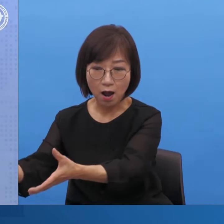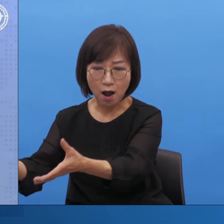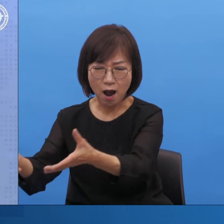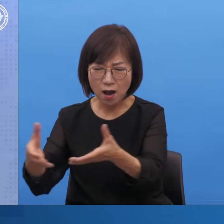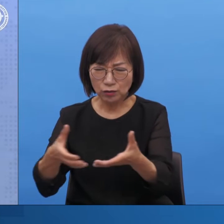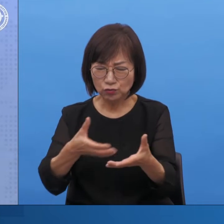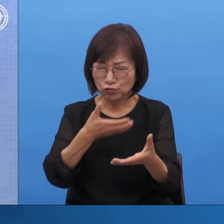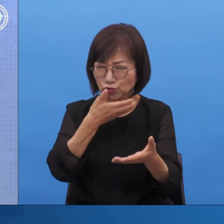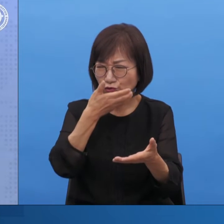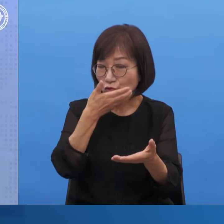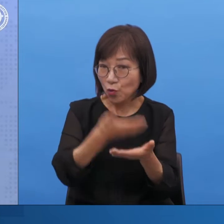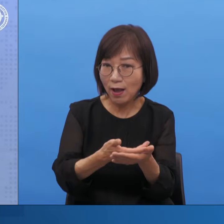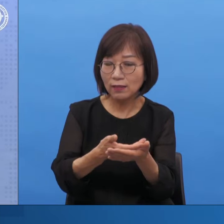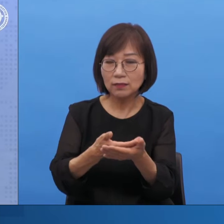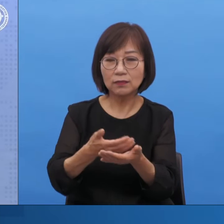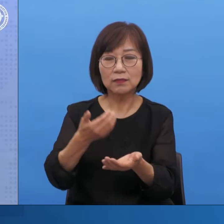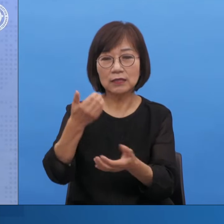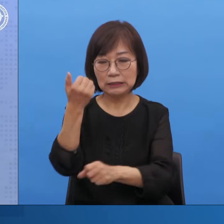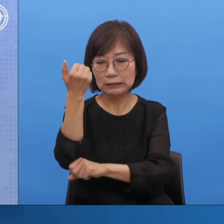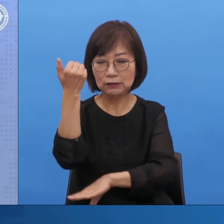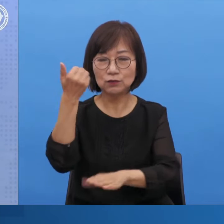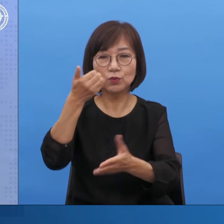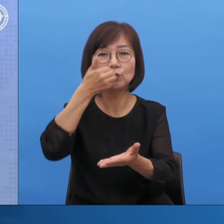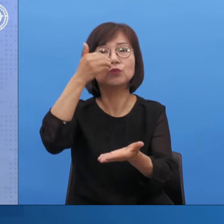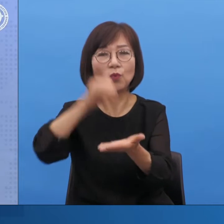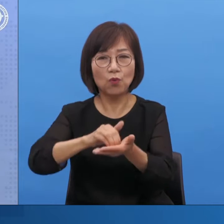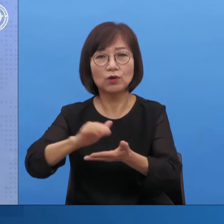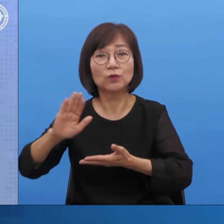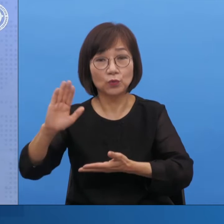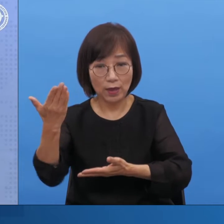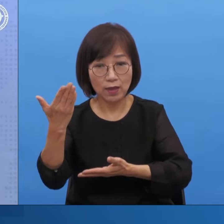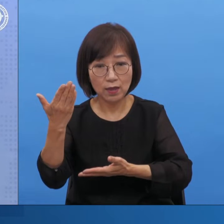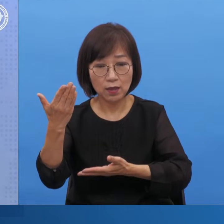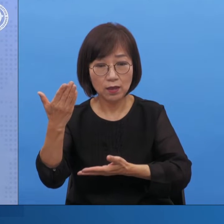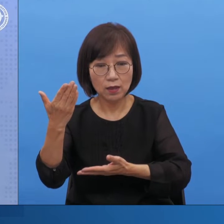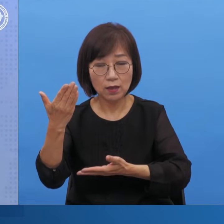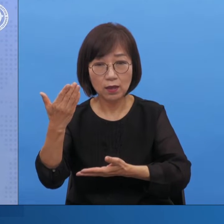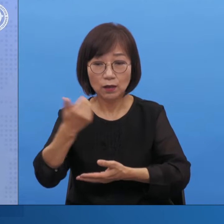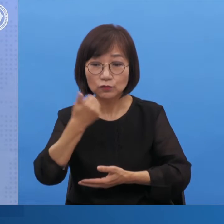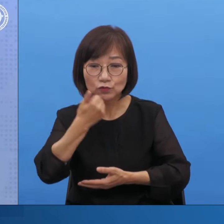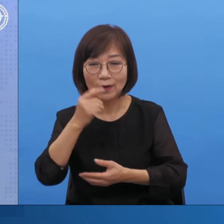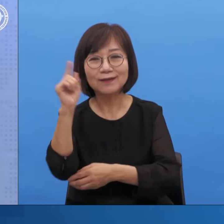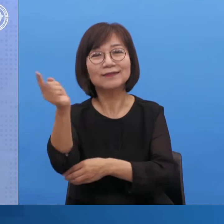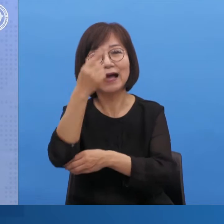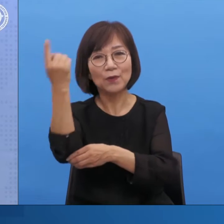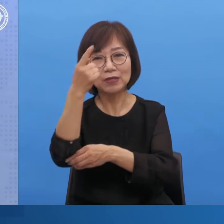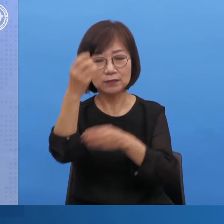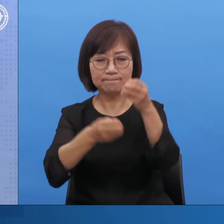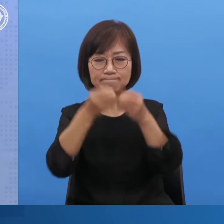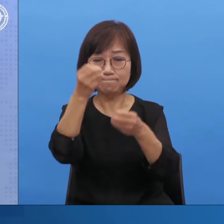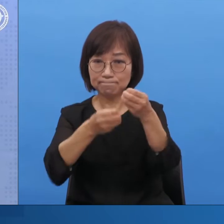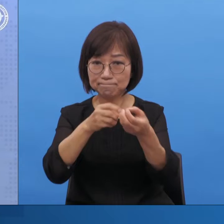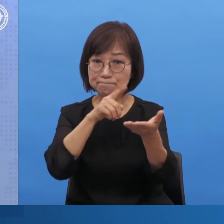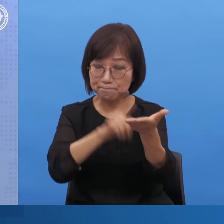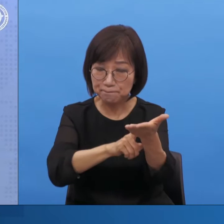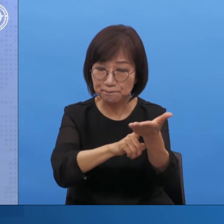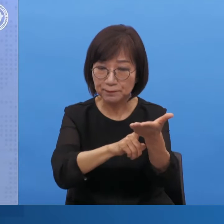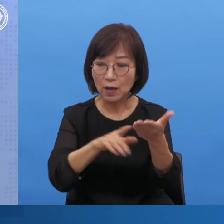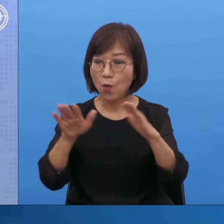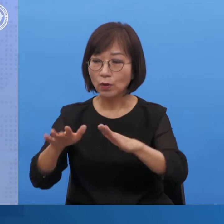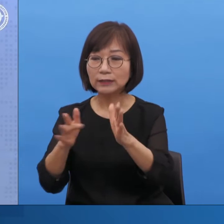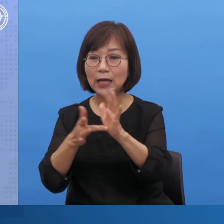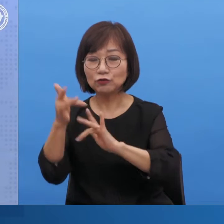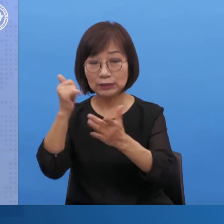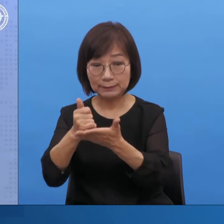것이다. In verse 22, the stone that the builders rejected has become the 이 다윗의 cornerstone. 말에 다윗의 말을 지금 예수님이 인용한 거예요. And that these words that were spoken